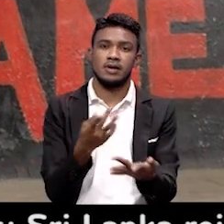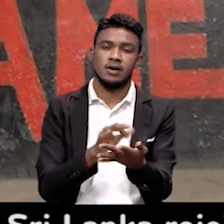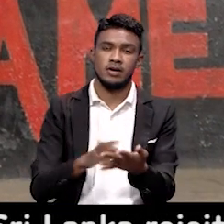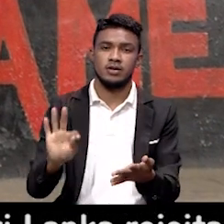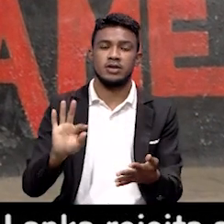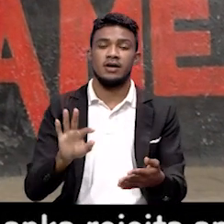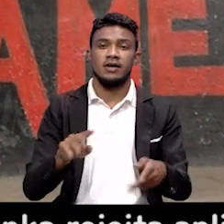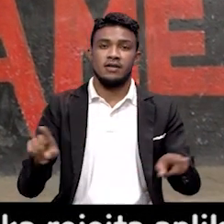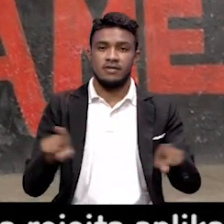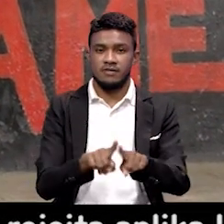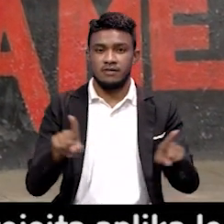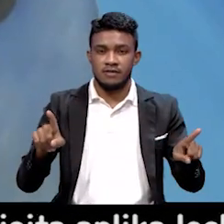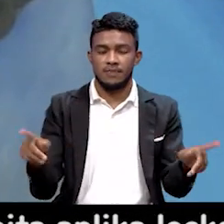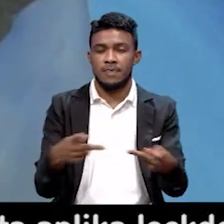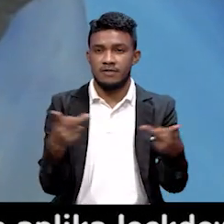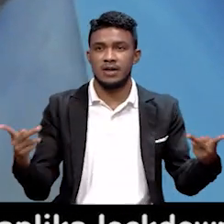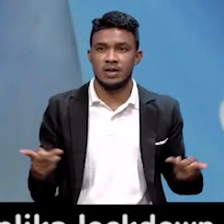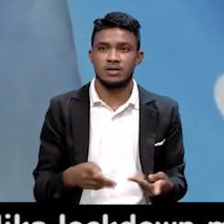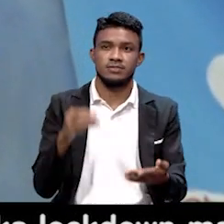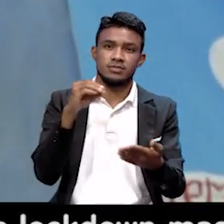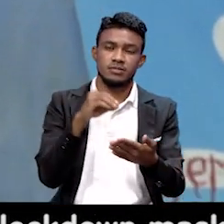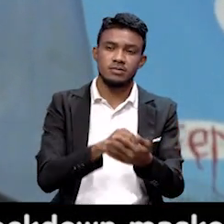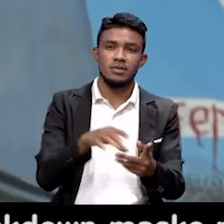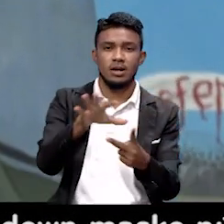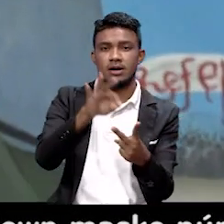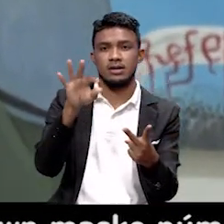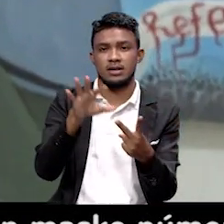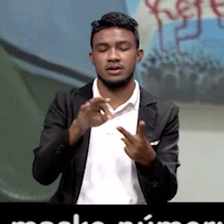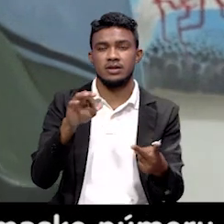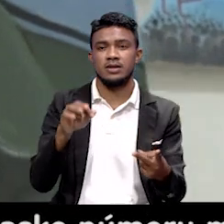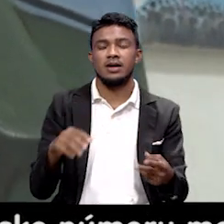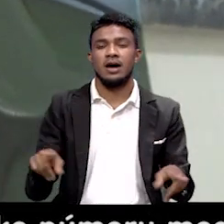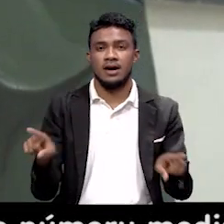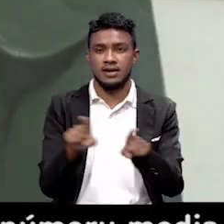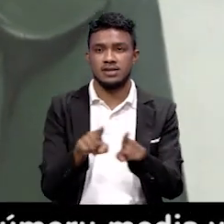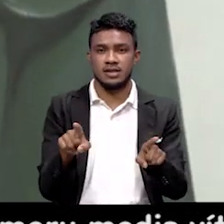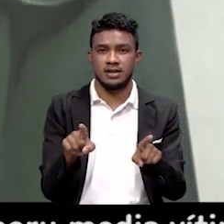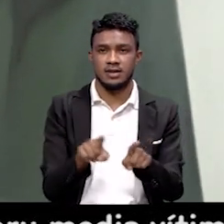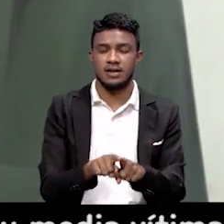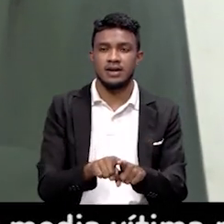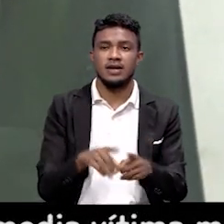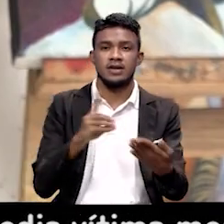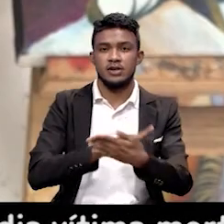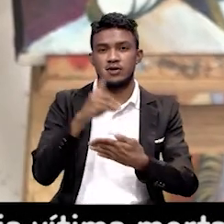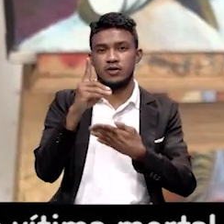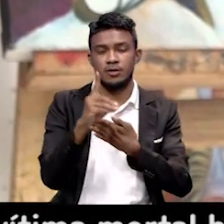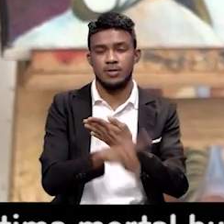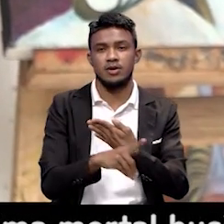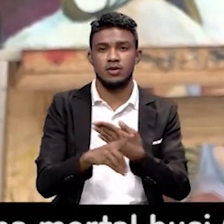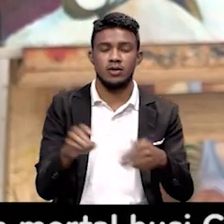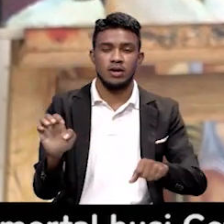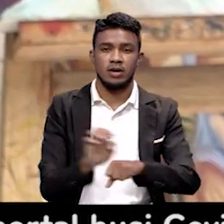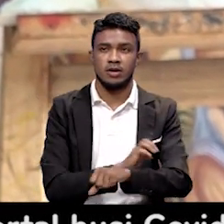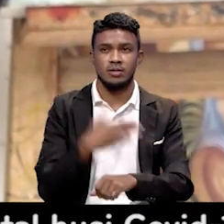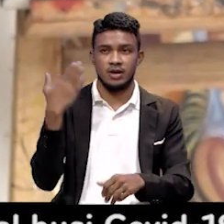nemos nudar centru kura trauma ka trauma healing no Artemori mos hola parte ia desenvolvimentu recursu humanus ia